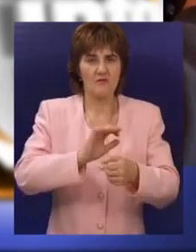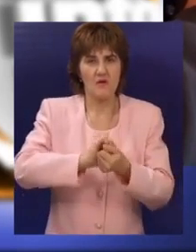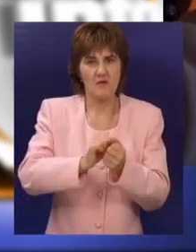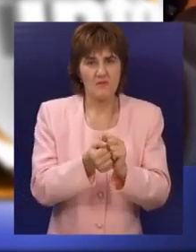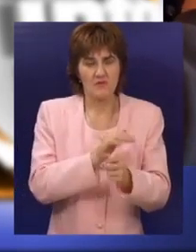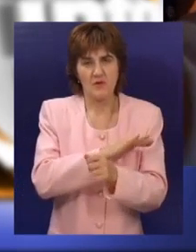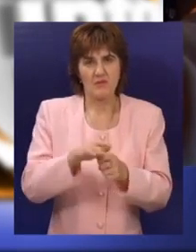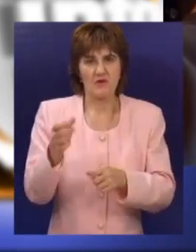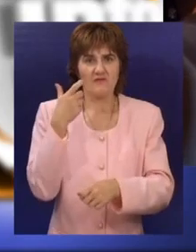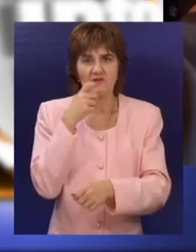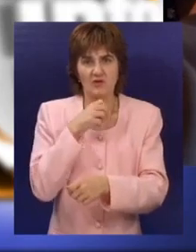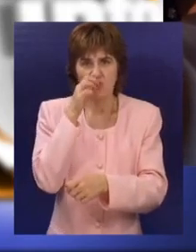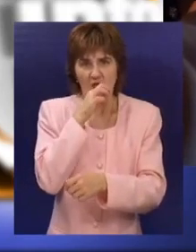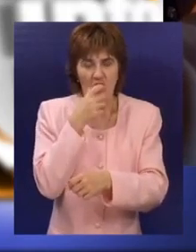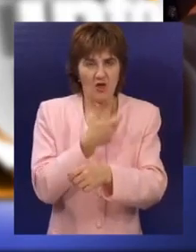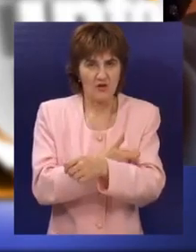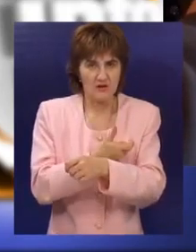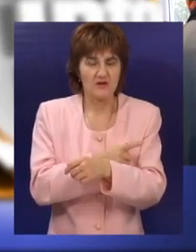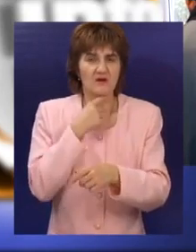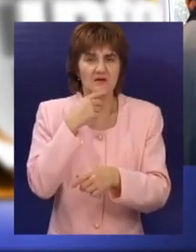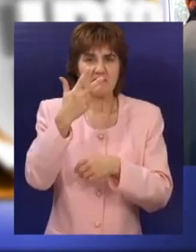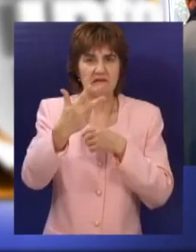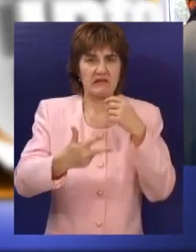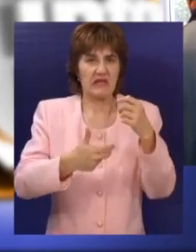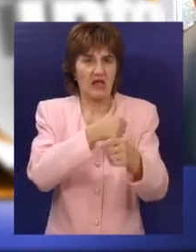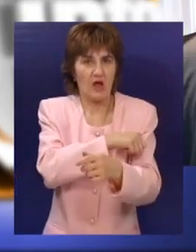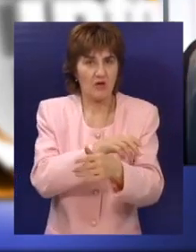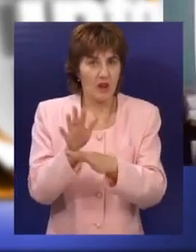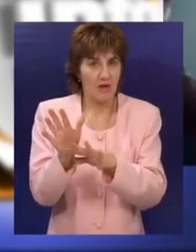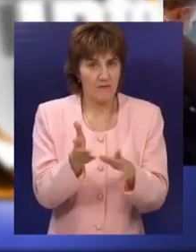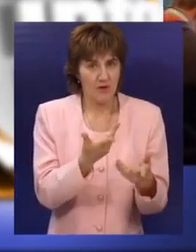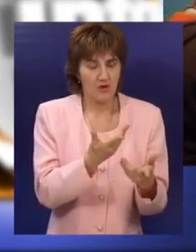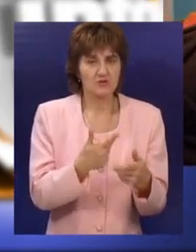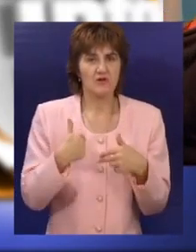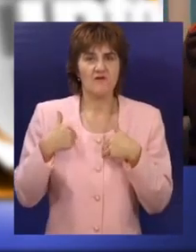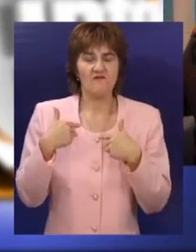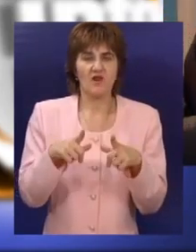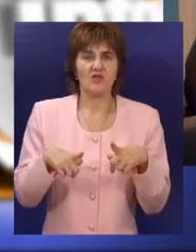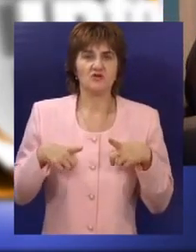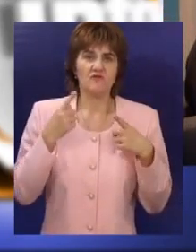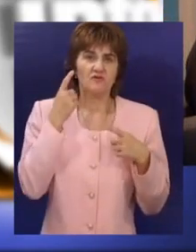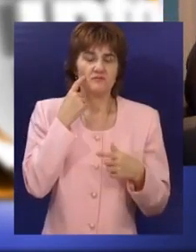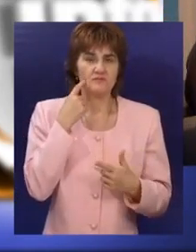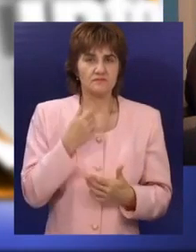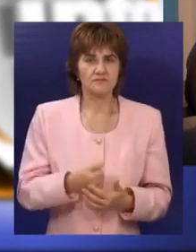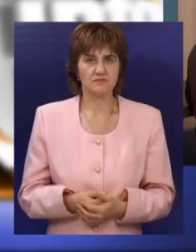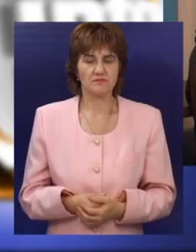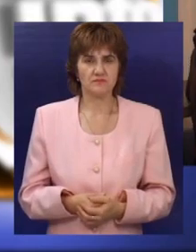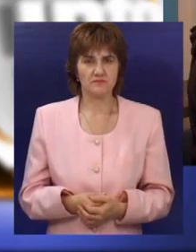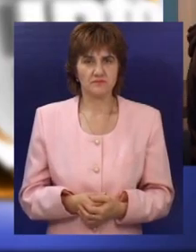ove opasne navike i da se nakon 3 godine vrate normalnom životu.